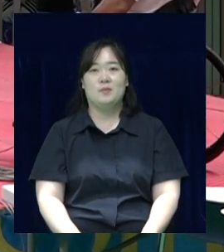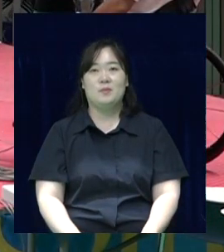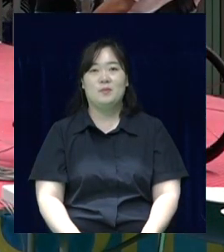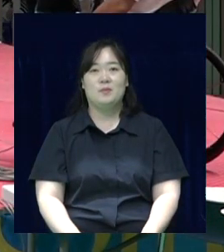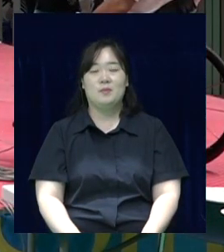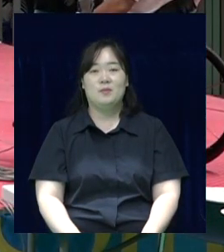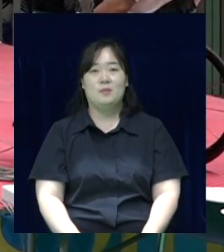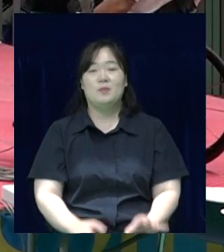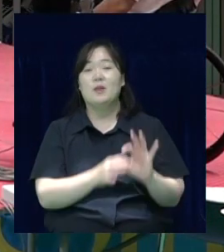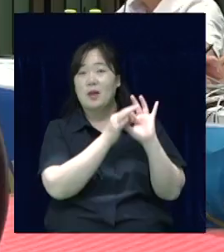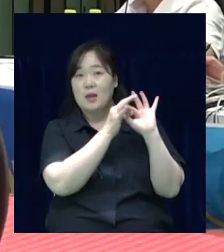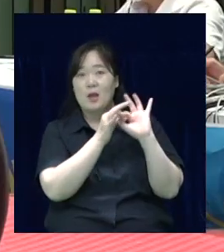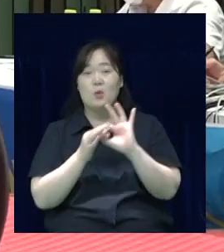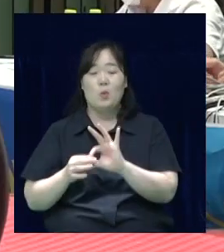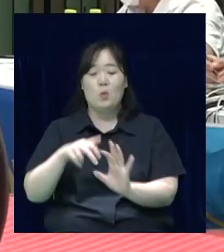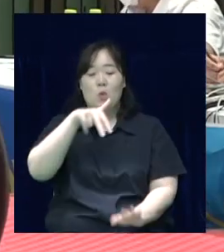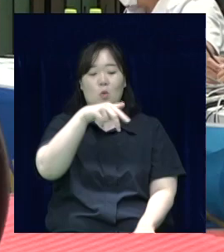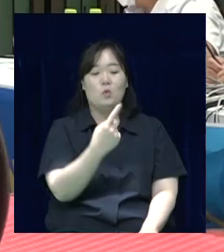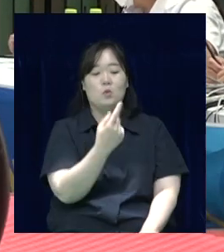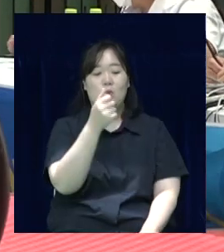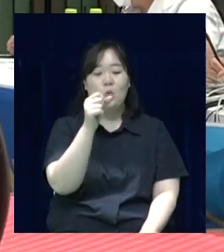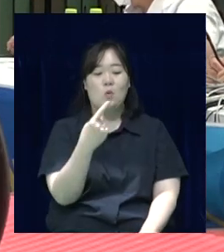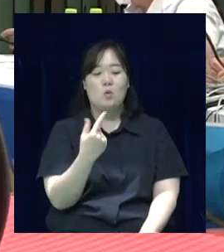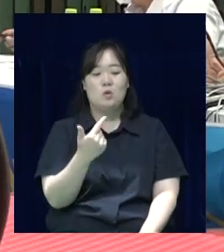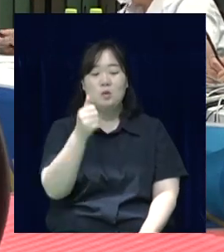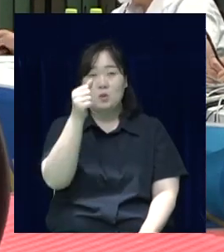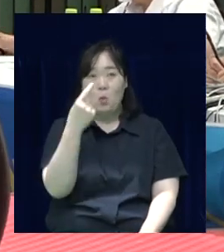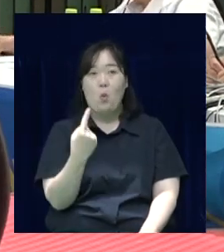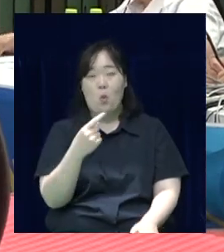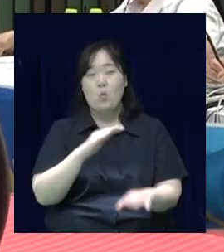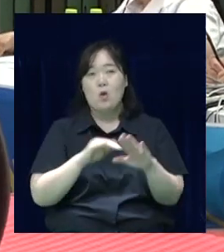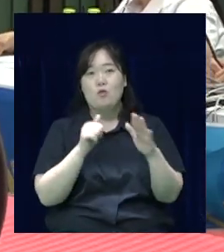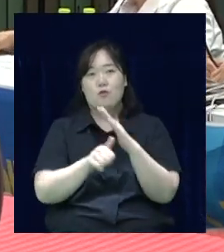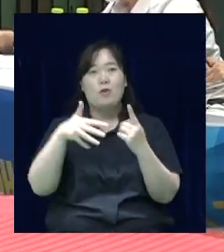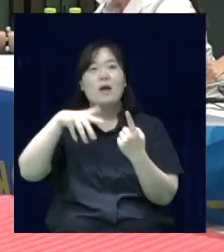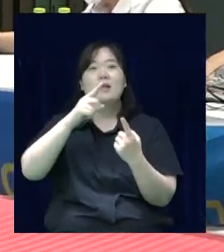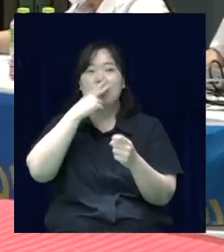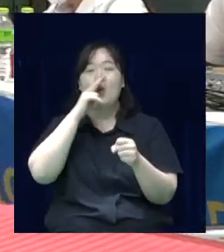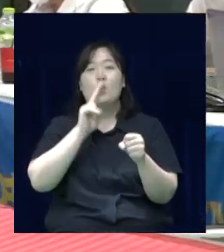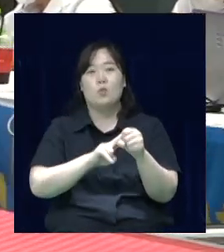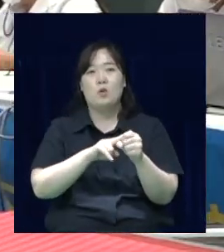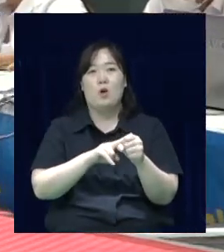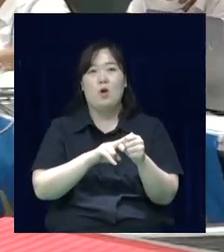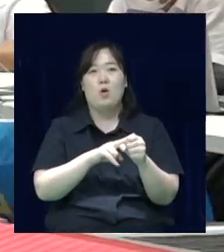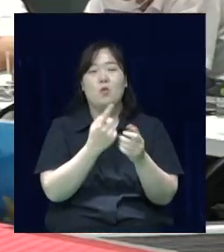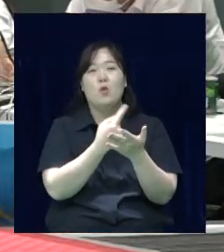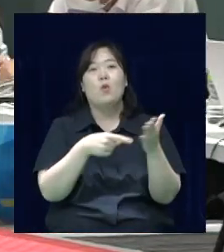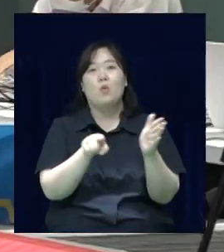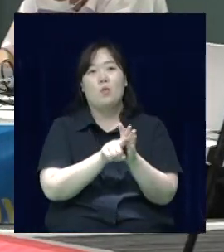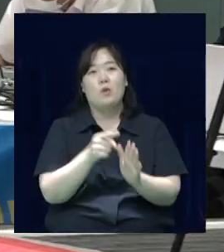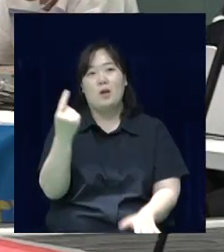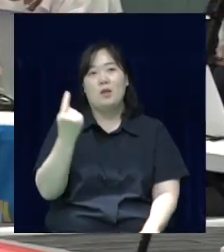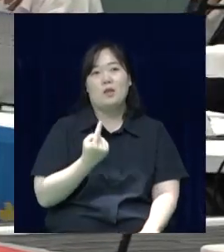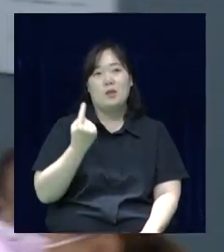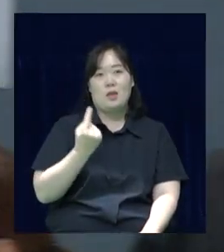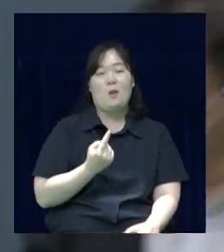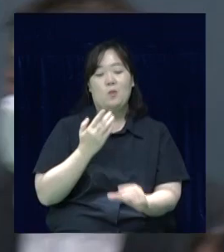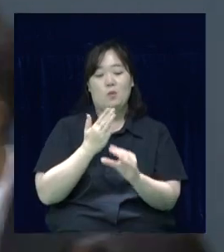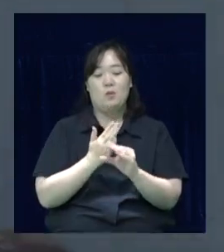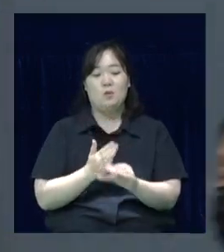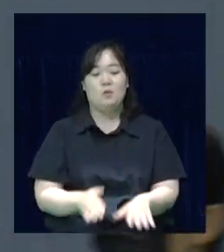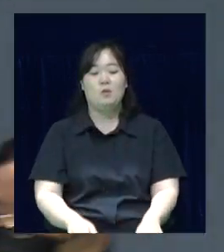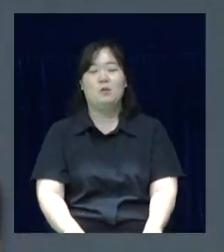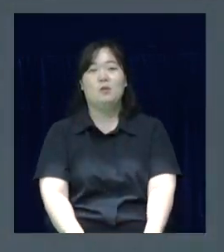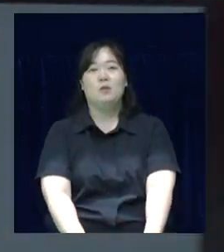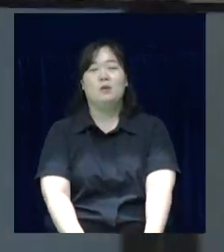자, 이어서 조은호 선수, 충남 소속의 조은호 네. 선수가 1차 시도를 위해서 입장을 하고 있습니다.